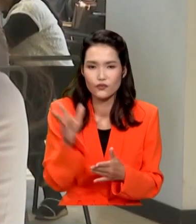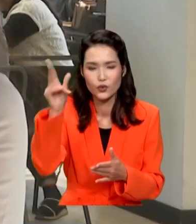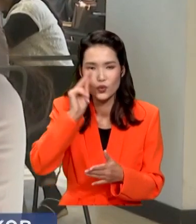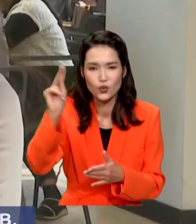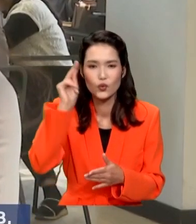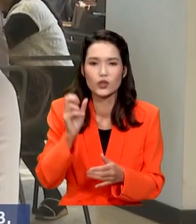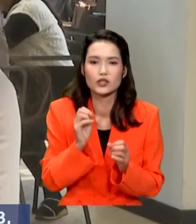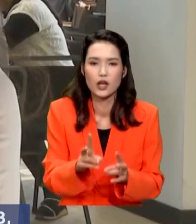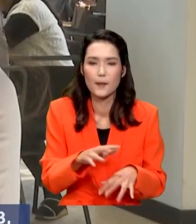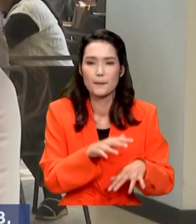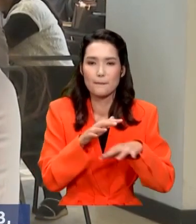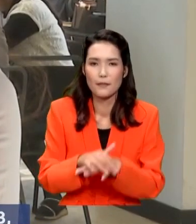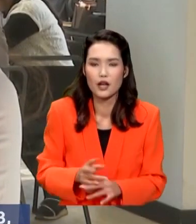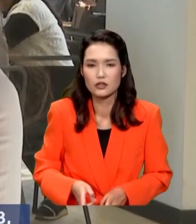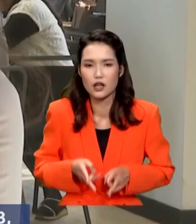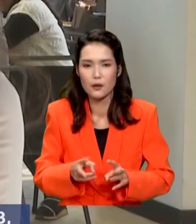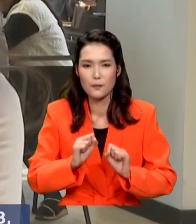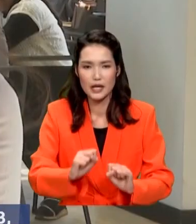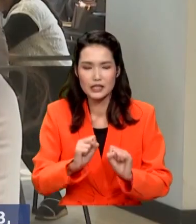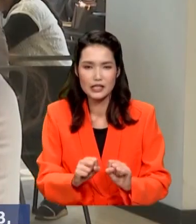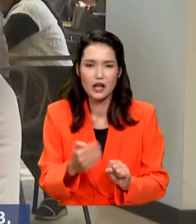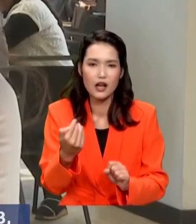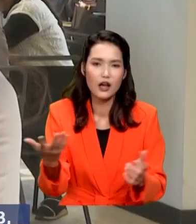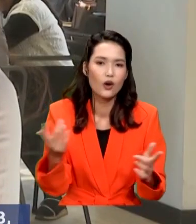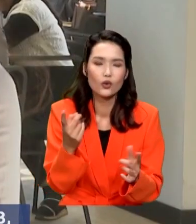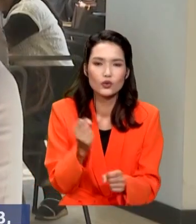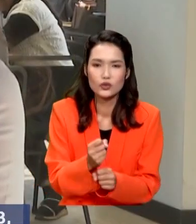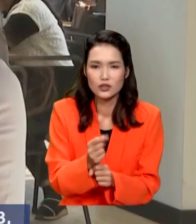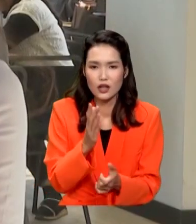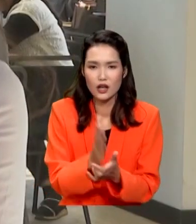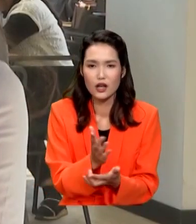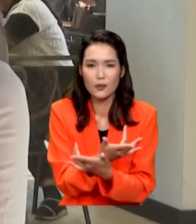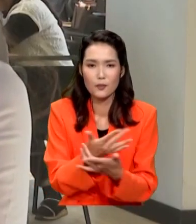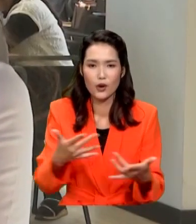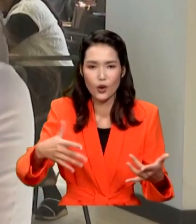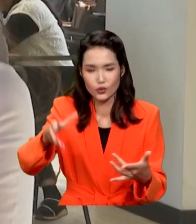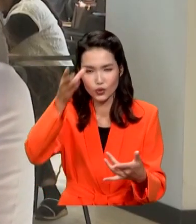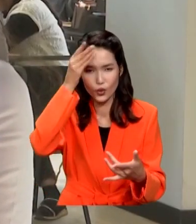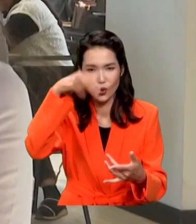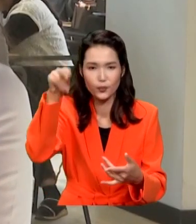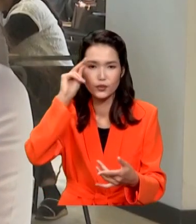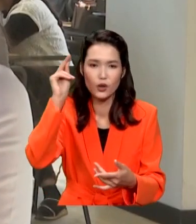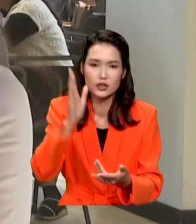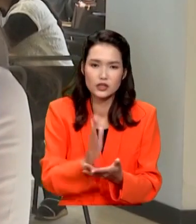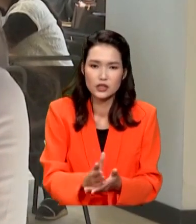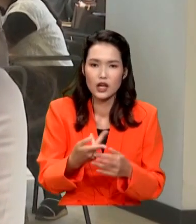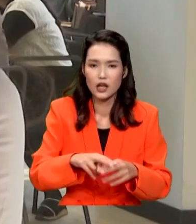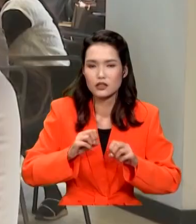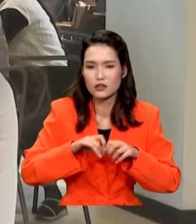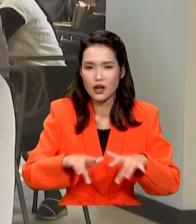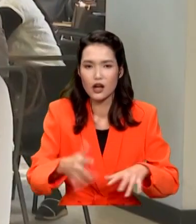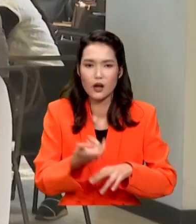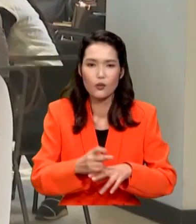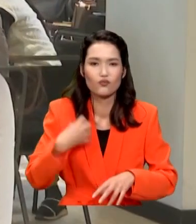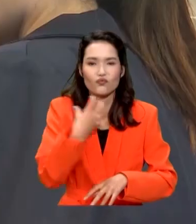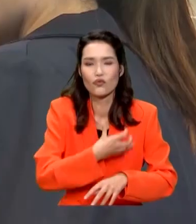алаяқтықтардан сақтану, олардан жаңа қорғану, қандай жа тәсілдері бар, соның барлығын үйреніп жатырмыз. Өте бір маңызды